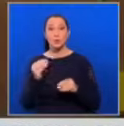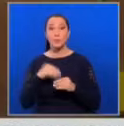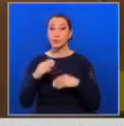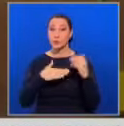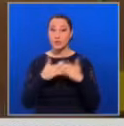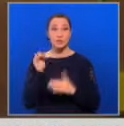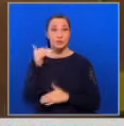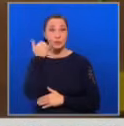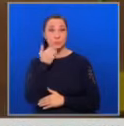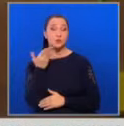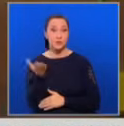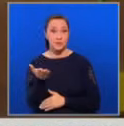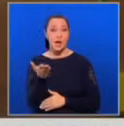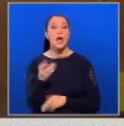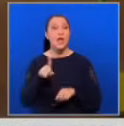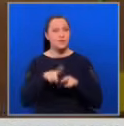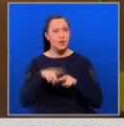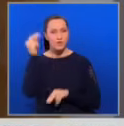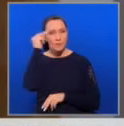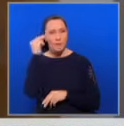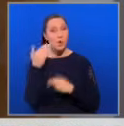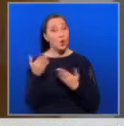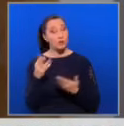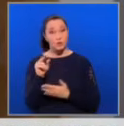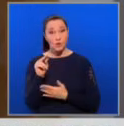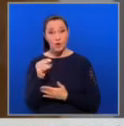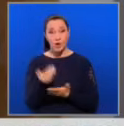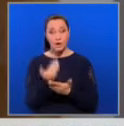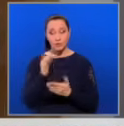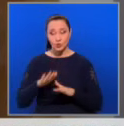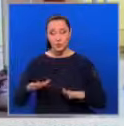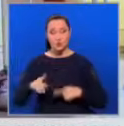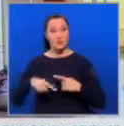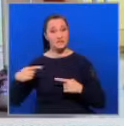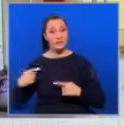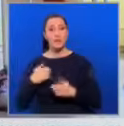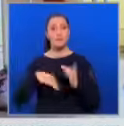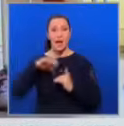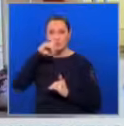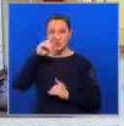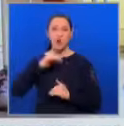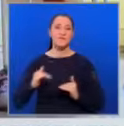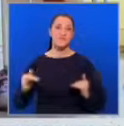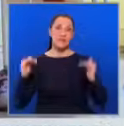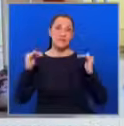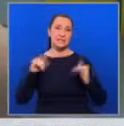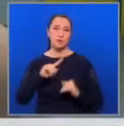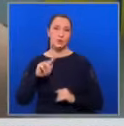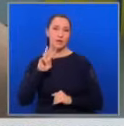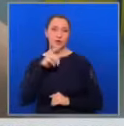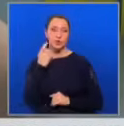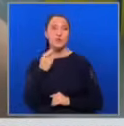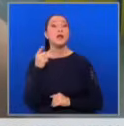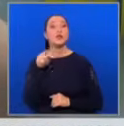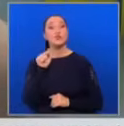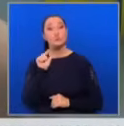ще бъде от полза и за тях иванова напомни и че когато се говори за ранно детско развитие най-важна е възрастта до три години